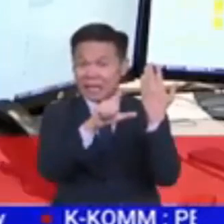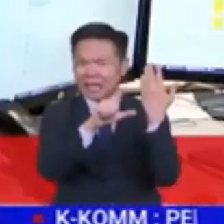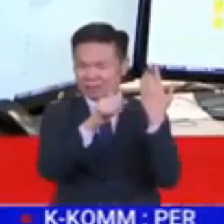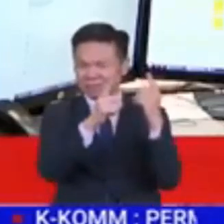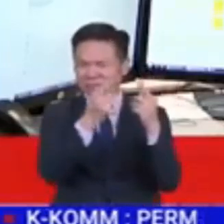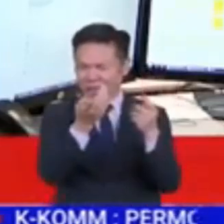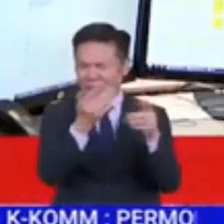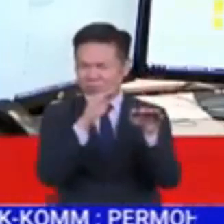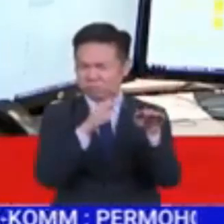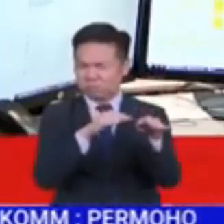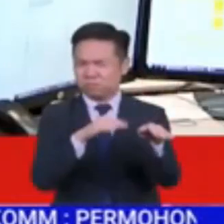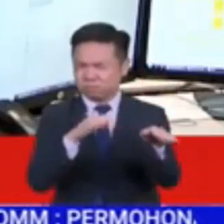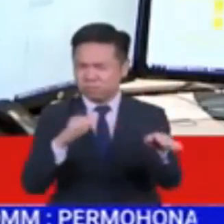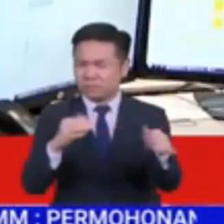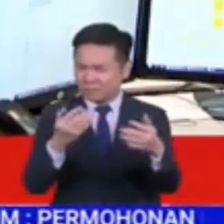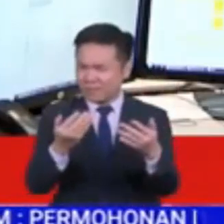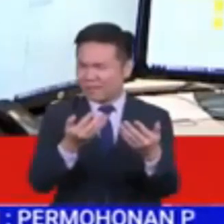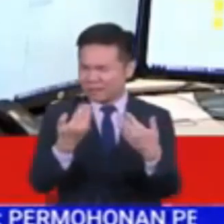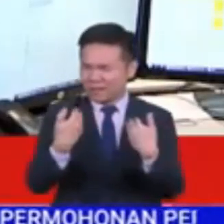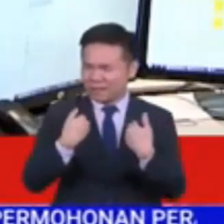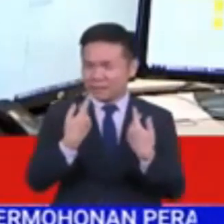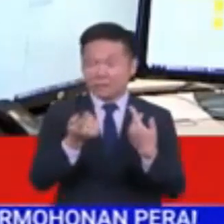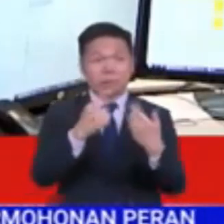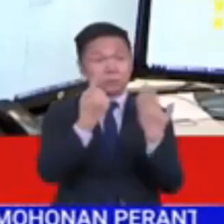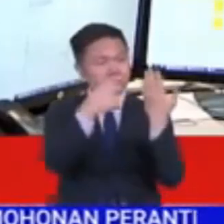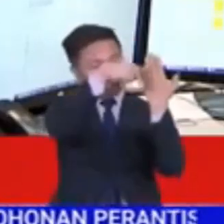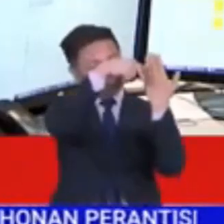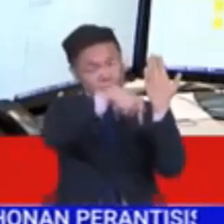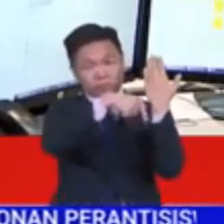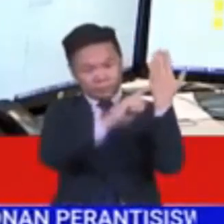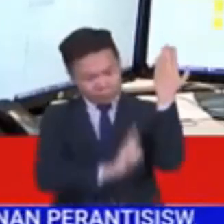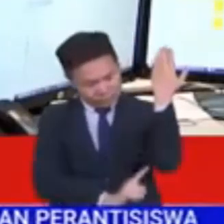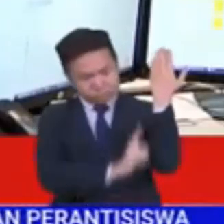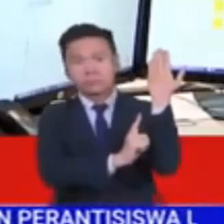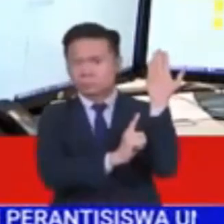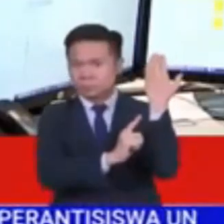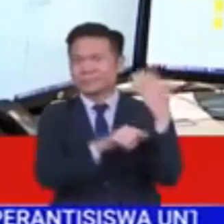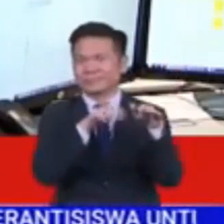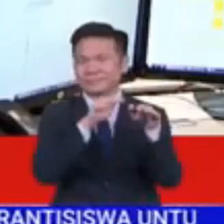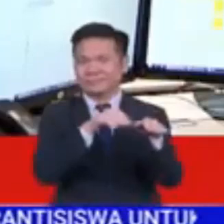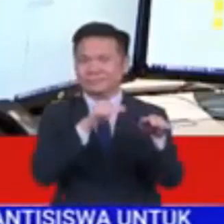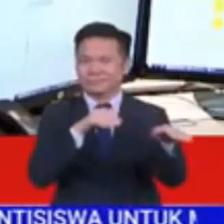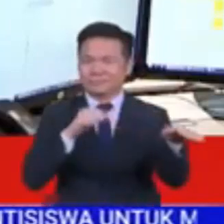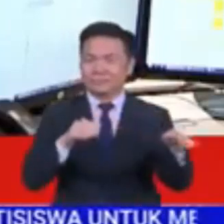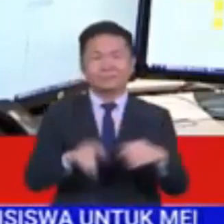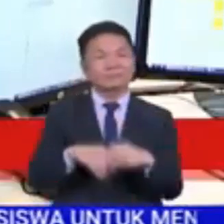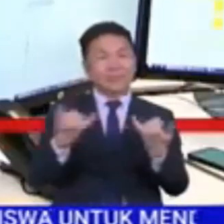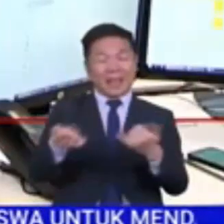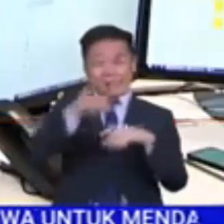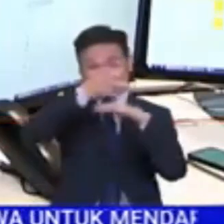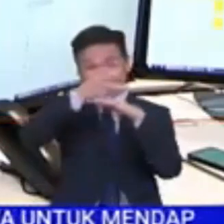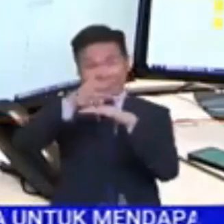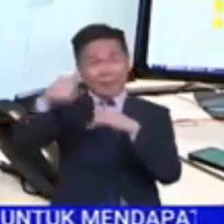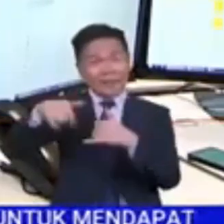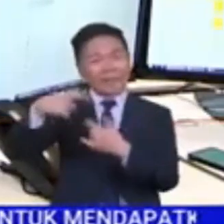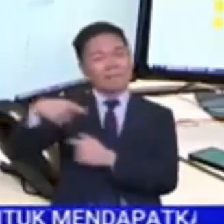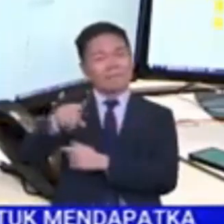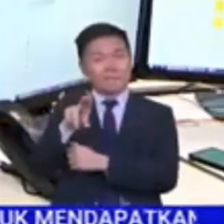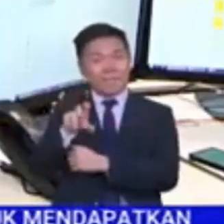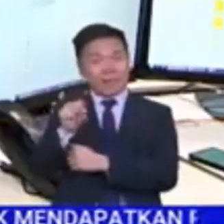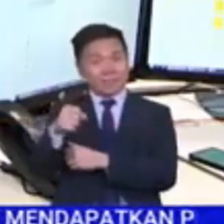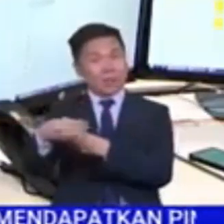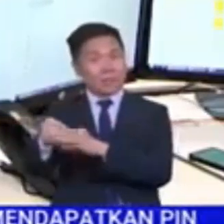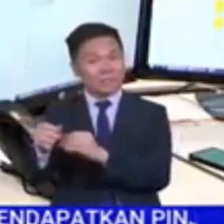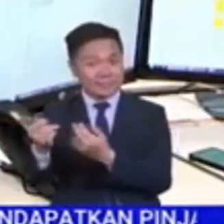beberapa lokasi untuk perjalanan dari arah utara serta selatan. Tinjauan RTM di Pusat Kawalan Trafik Pesada Plus di